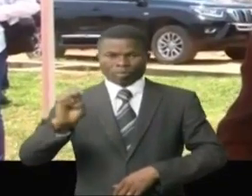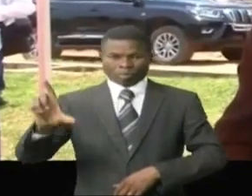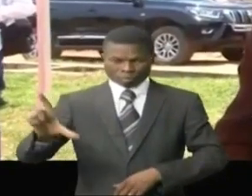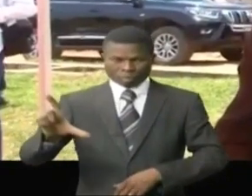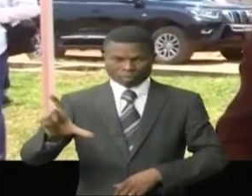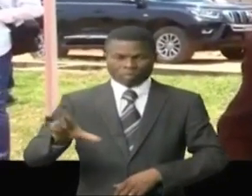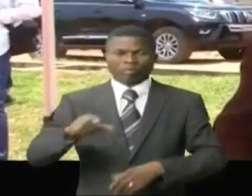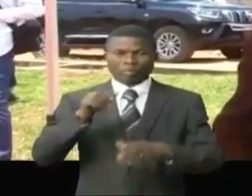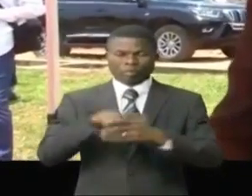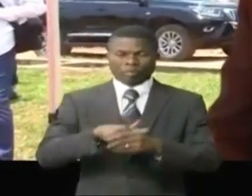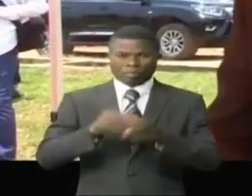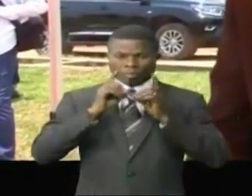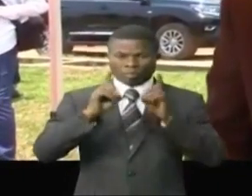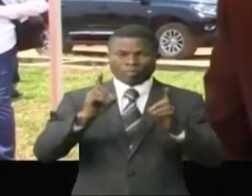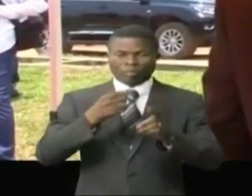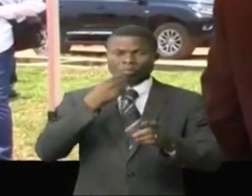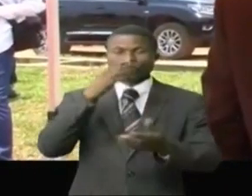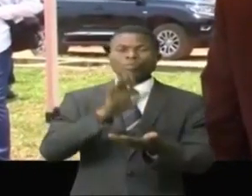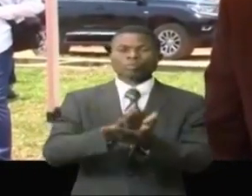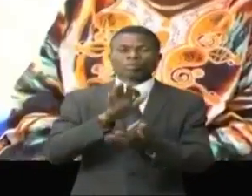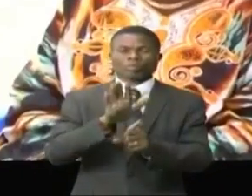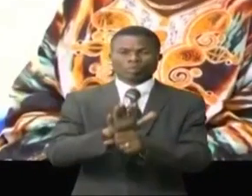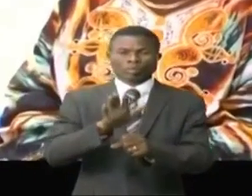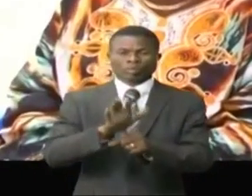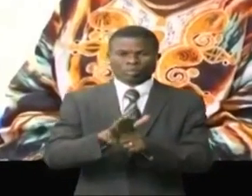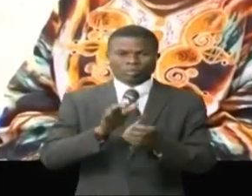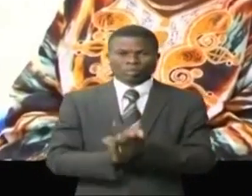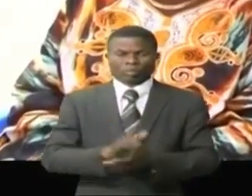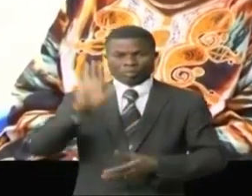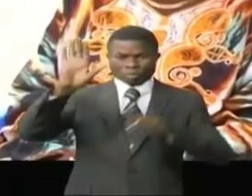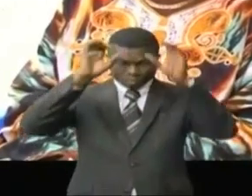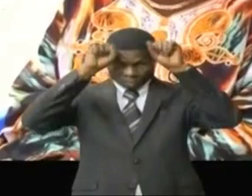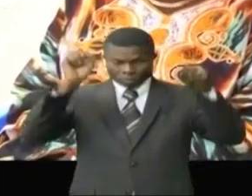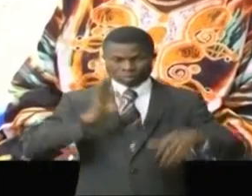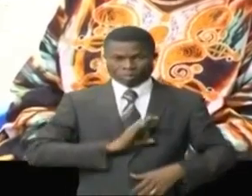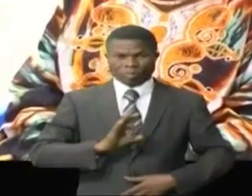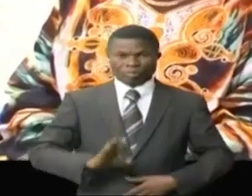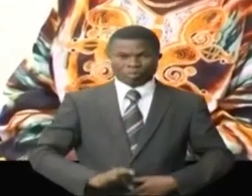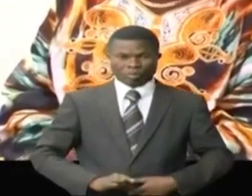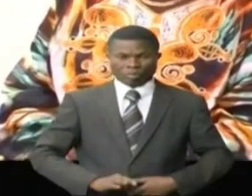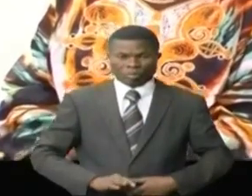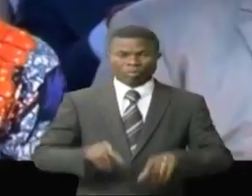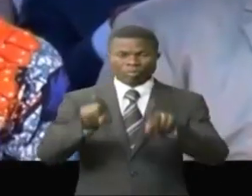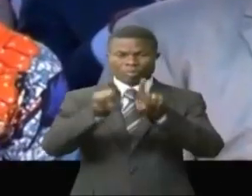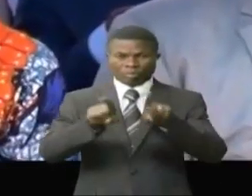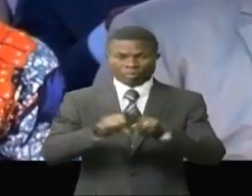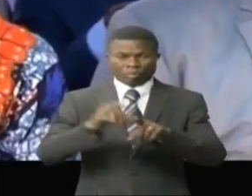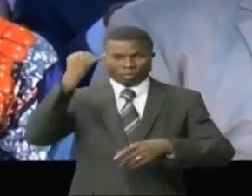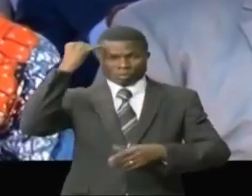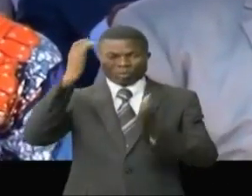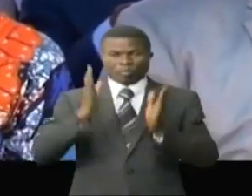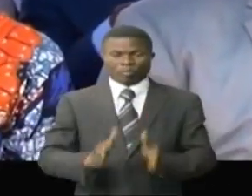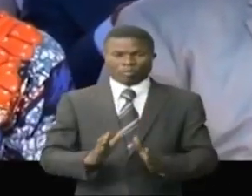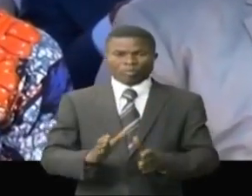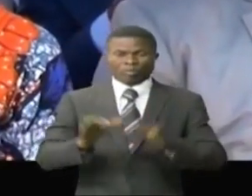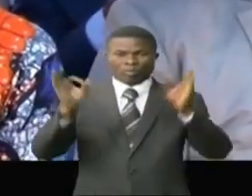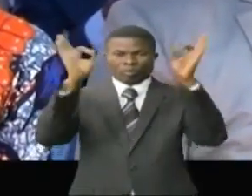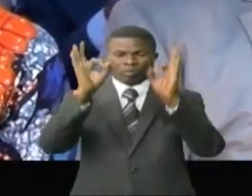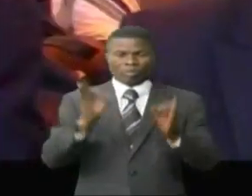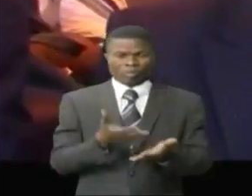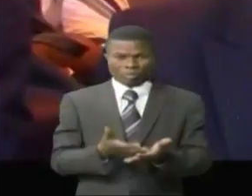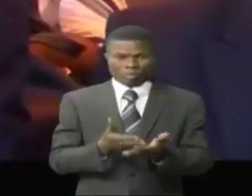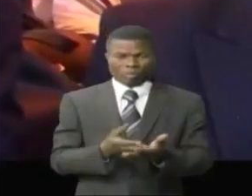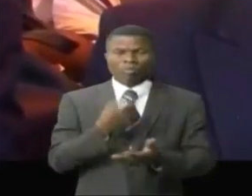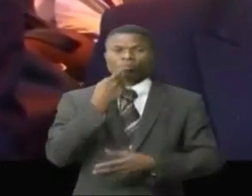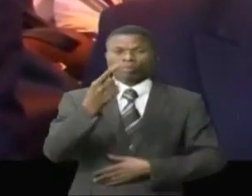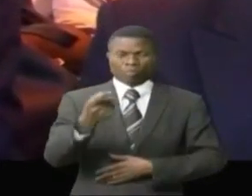a dans son speech rendu des hommages mérités à Félix-Antoine Tshisekedi Tshilombo en tant qu'initiateur du Fonds Narev, soulignant